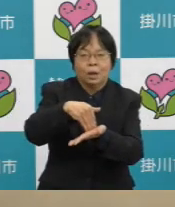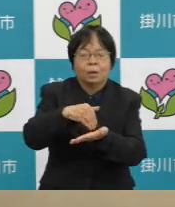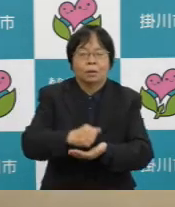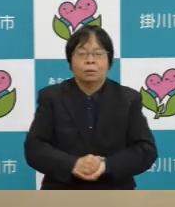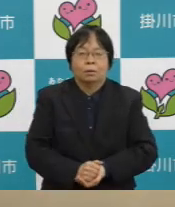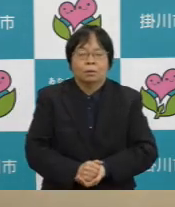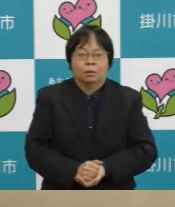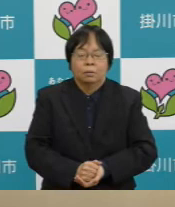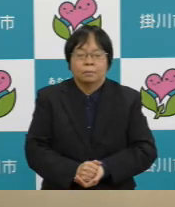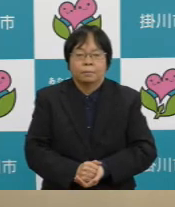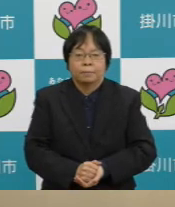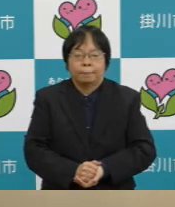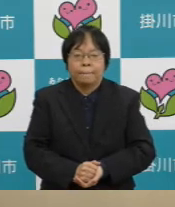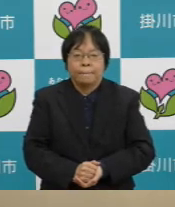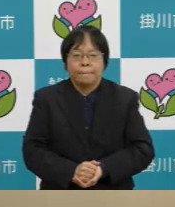あ、